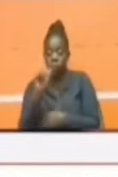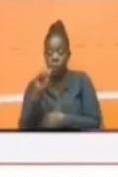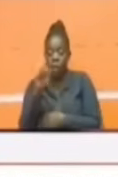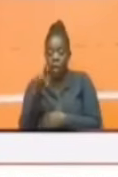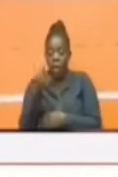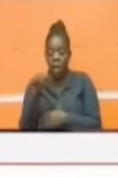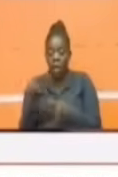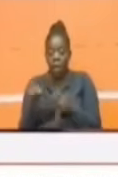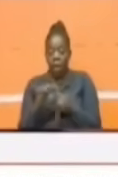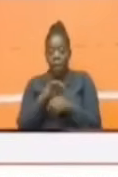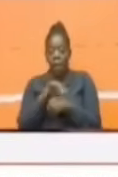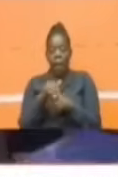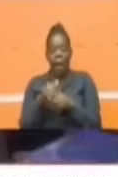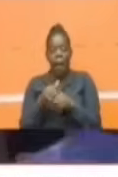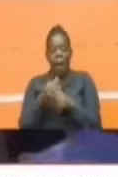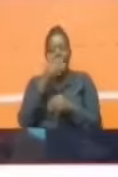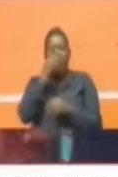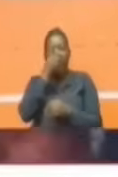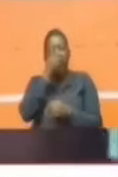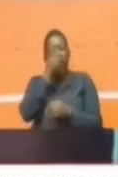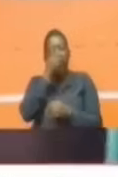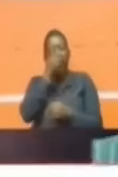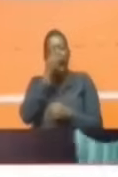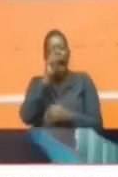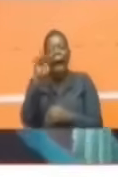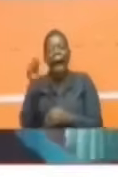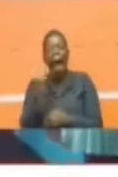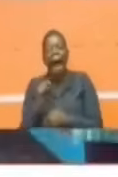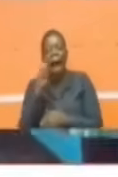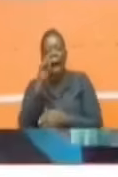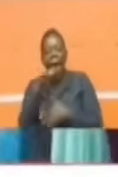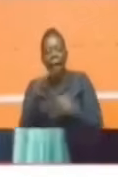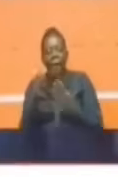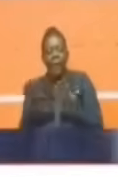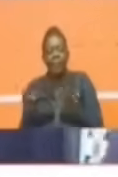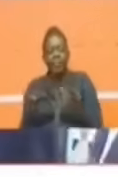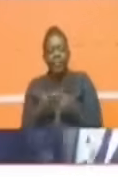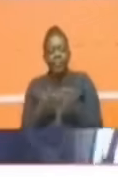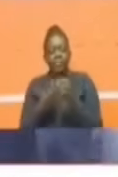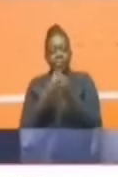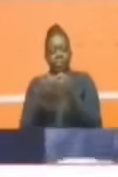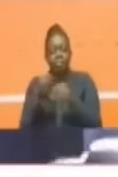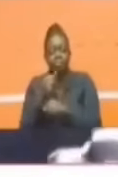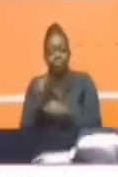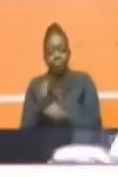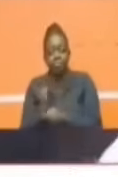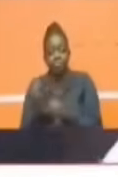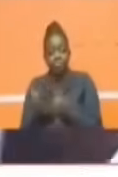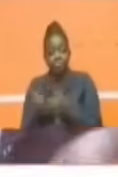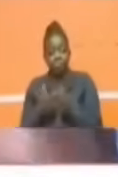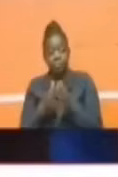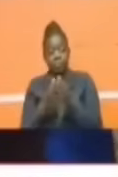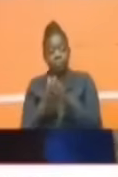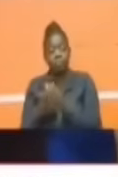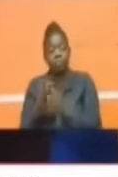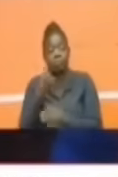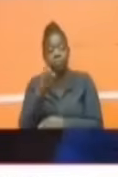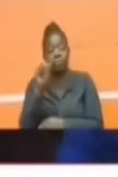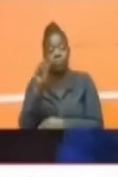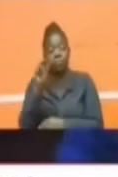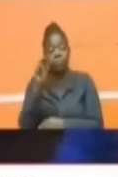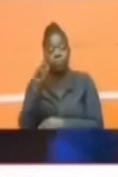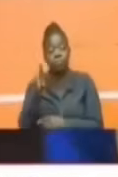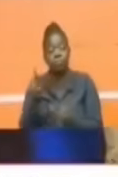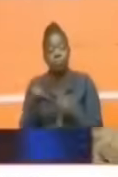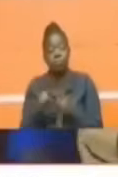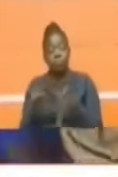eyi Tanzania kuba kyemmanyi gyeyagala okwogerako. Oluvannyuma Jeno Katumba n'akulira ekitongole ky'eggaali y'omukka David Bulega Musoke